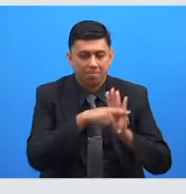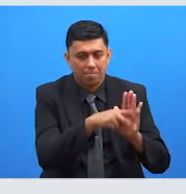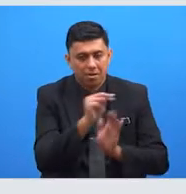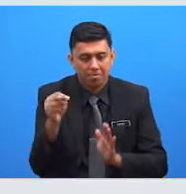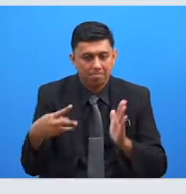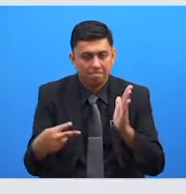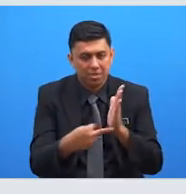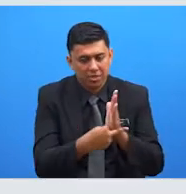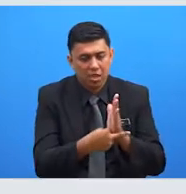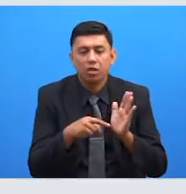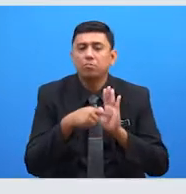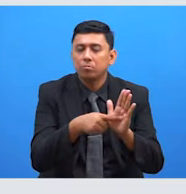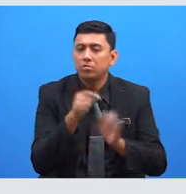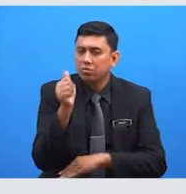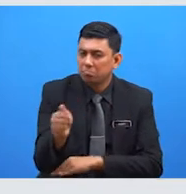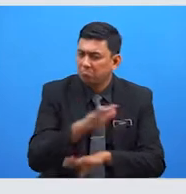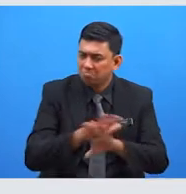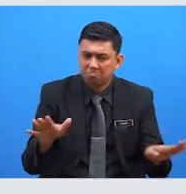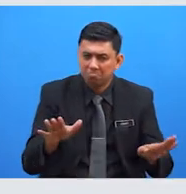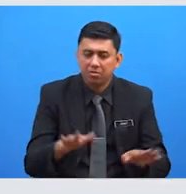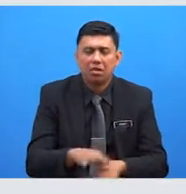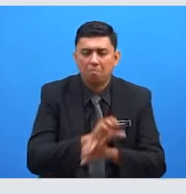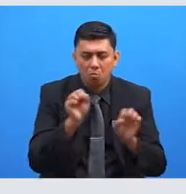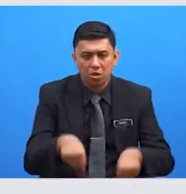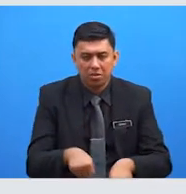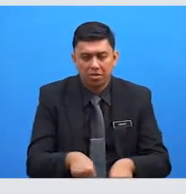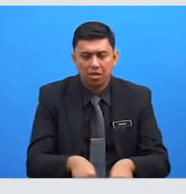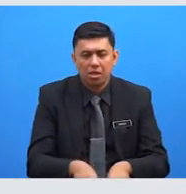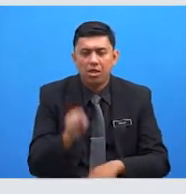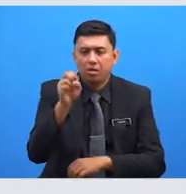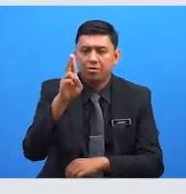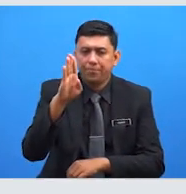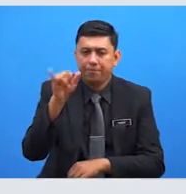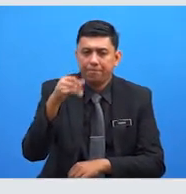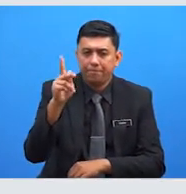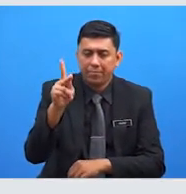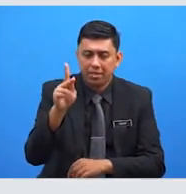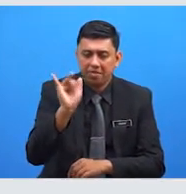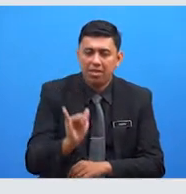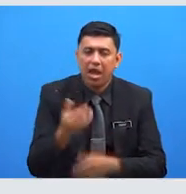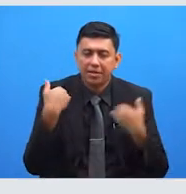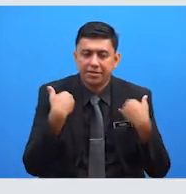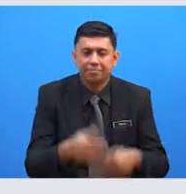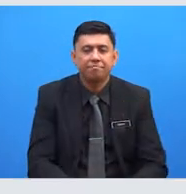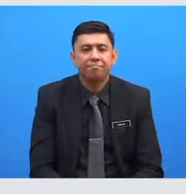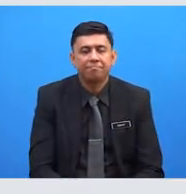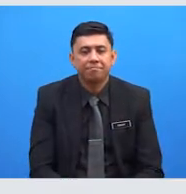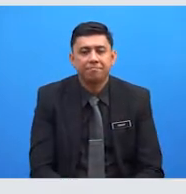Paparan mesej menunjukkan anda tidak layak mengambil subjek yang ditawarkan.